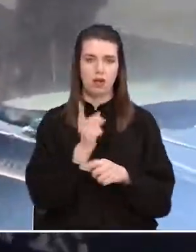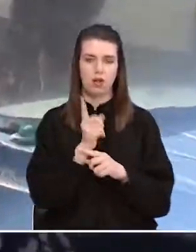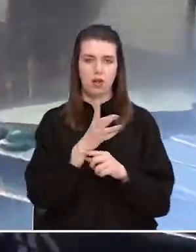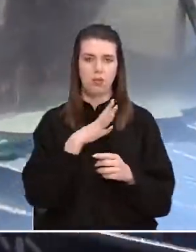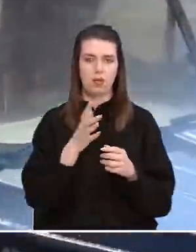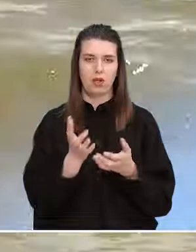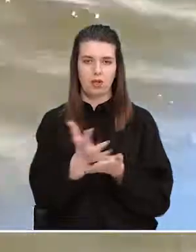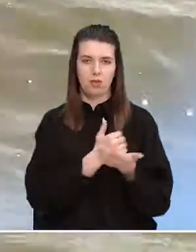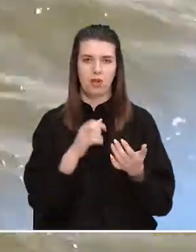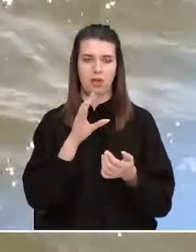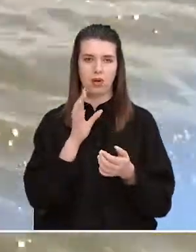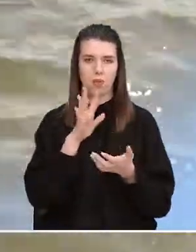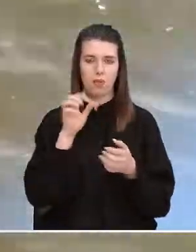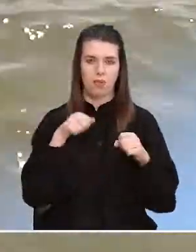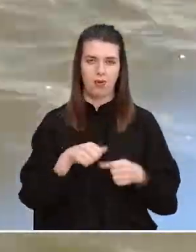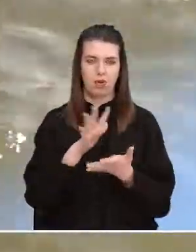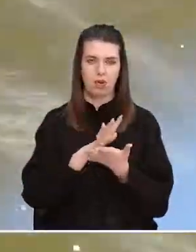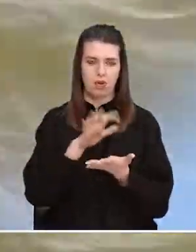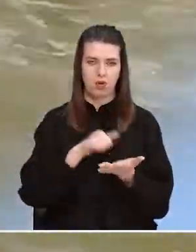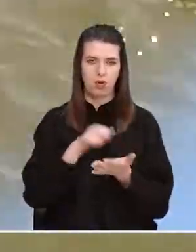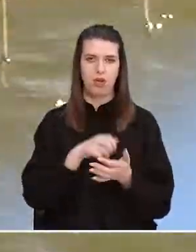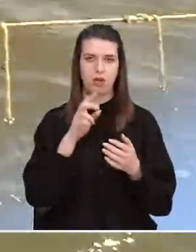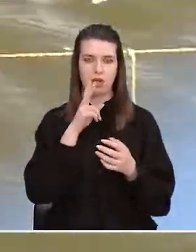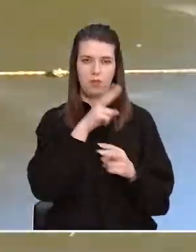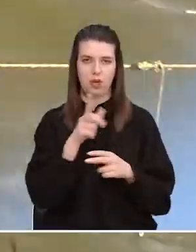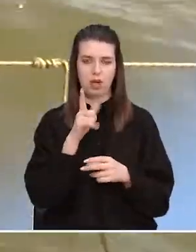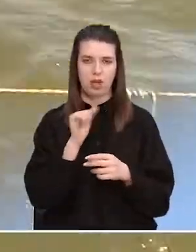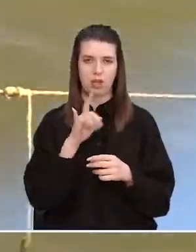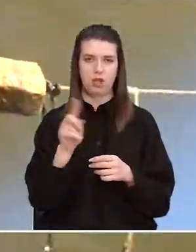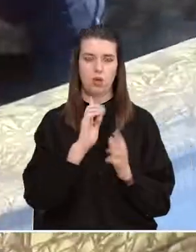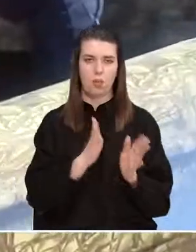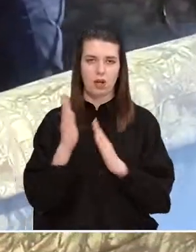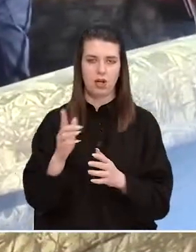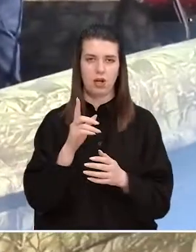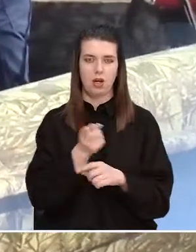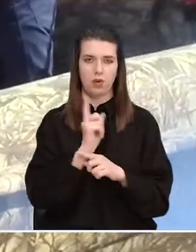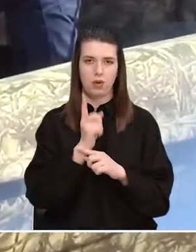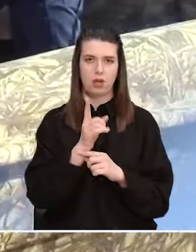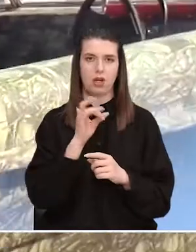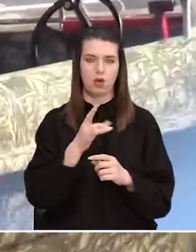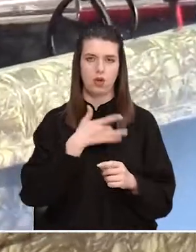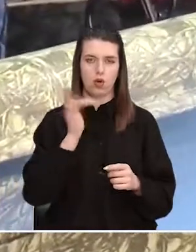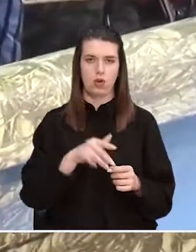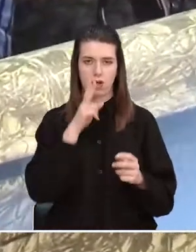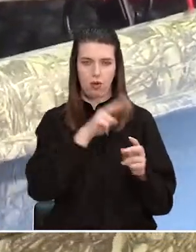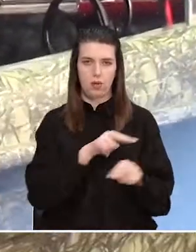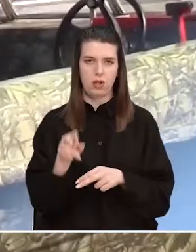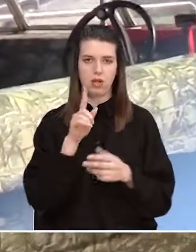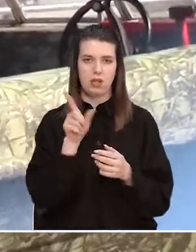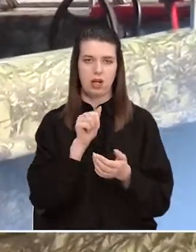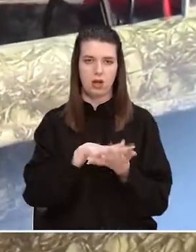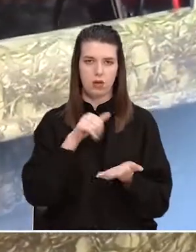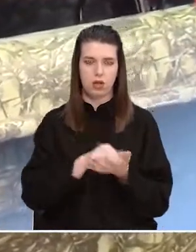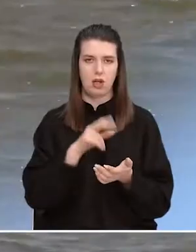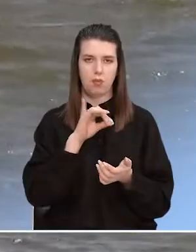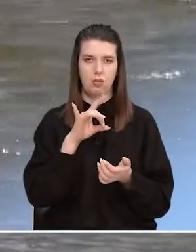запрещенные вид орудия лова был изъят у правонарушителей стражи порядка обращает внимание граждан что порядок привычек биоресурсов строго